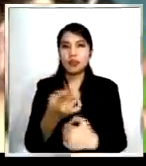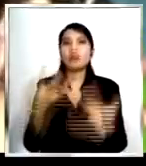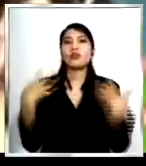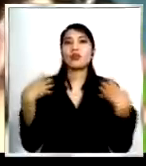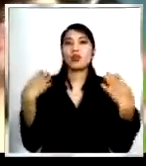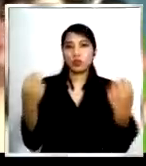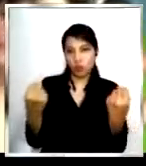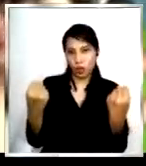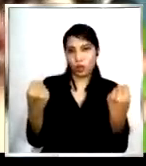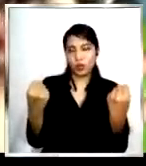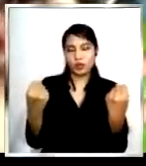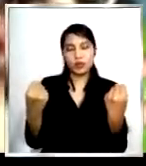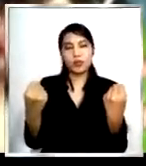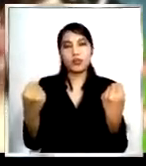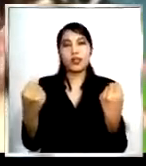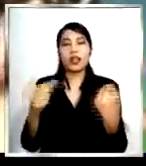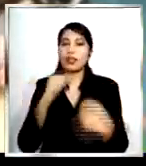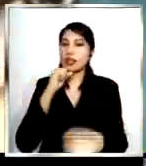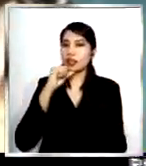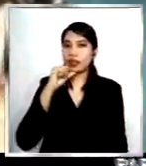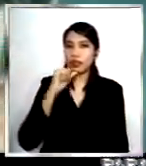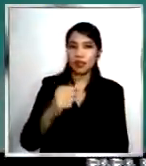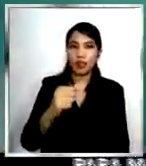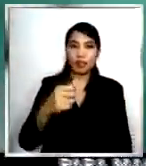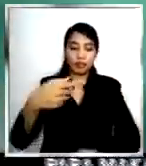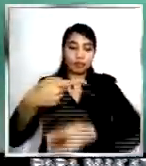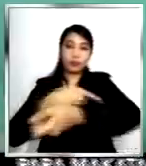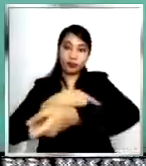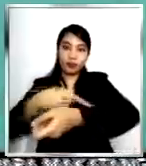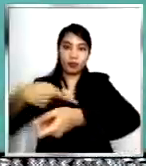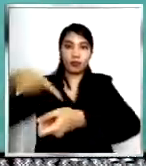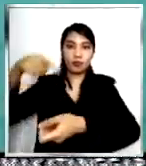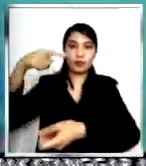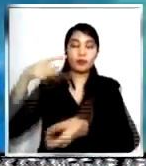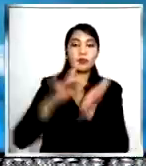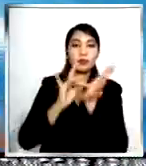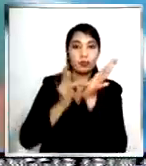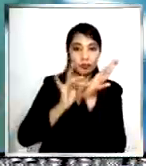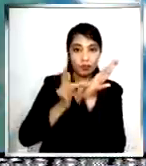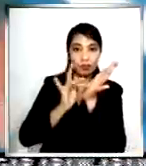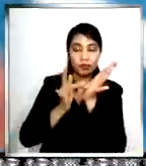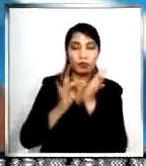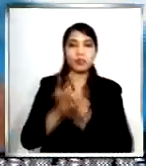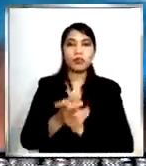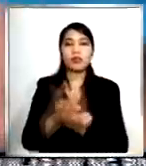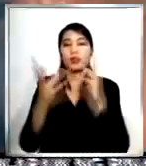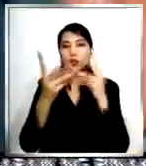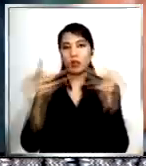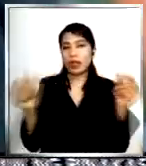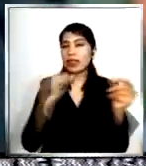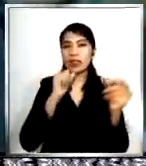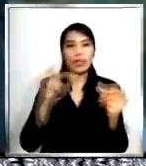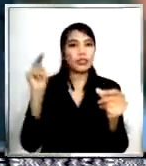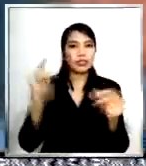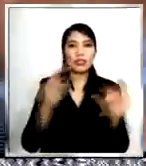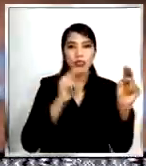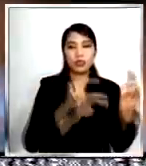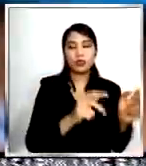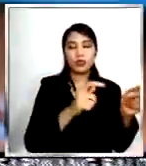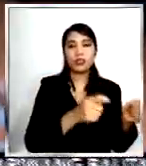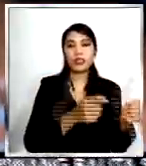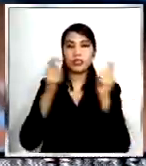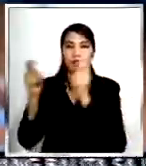siya naka-dextrose. Papagaling na raw siya at hindi kailangang ilipat mula sa NBP Hospital. Ang diagnosis daw